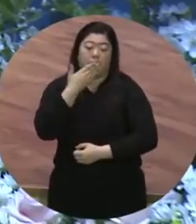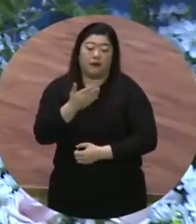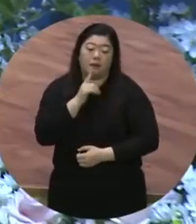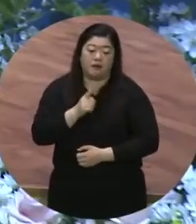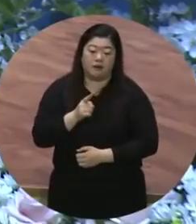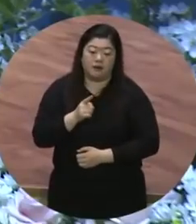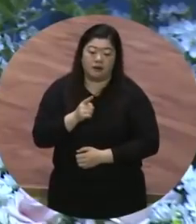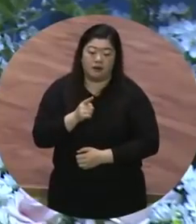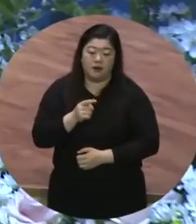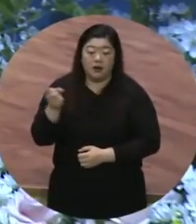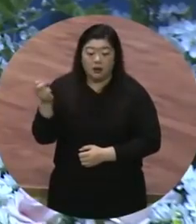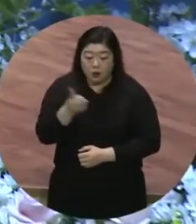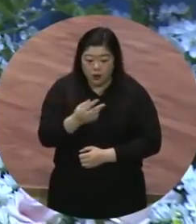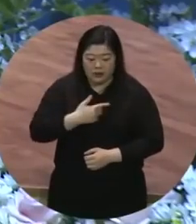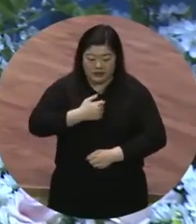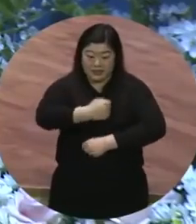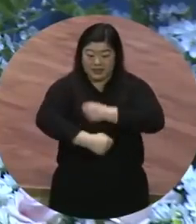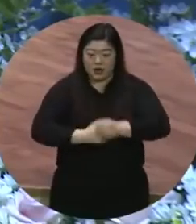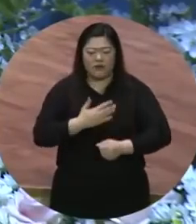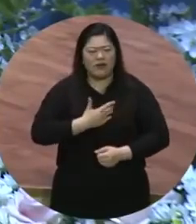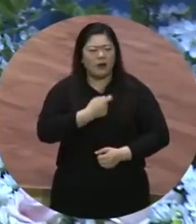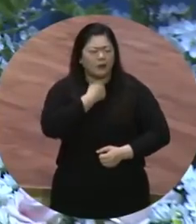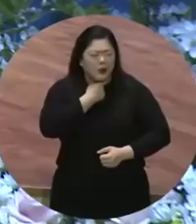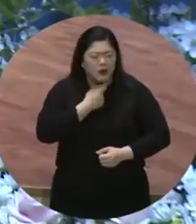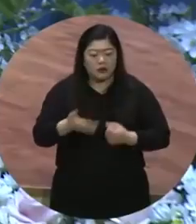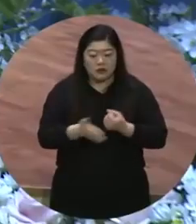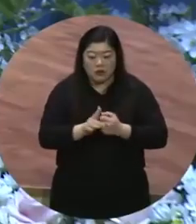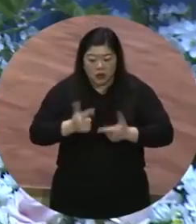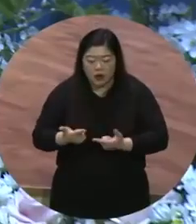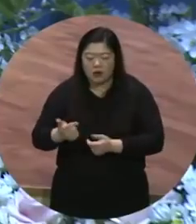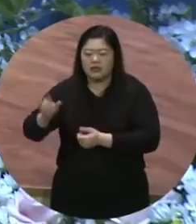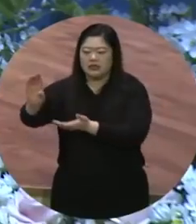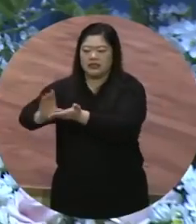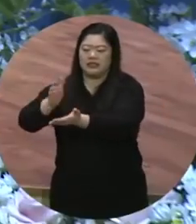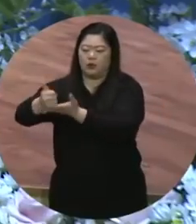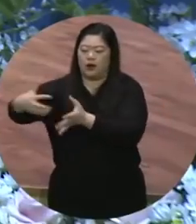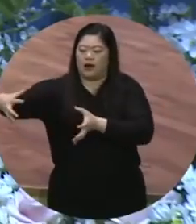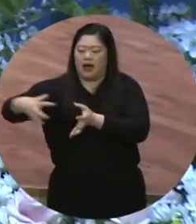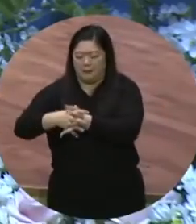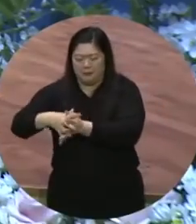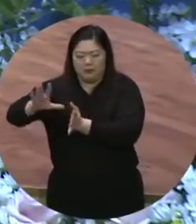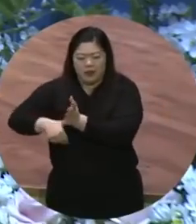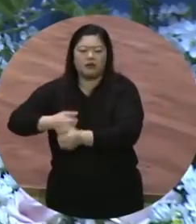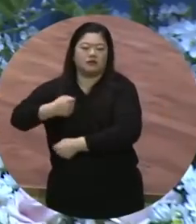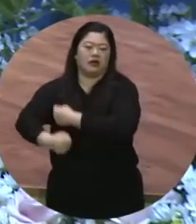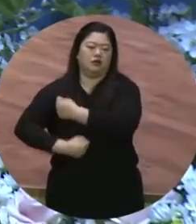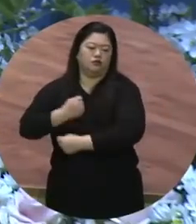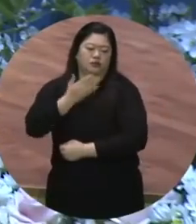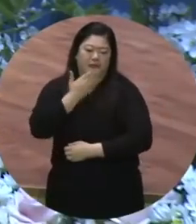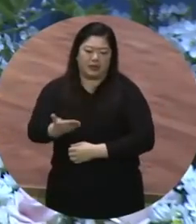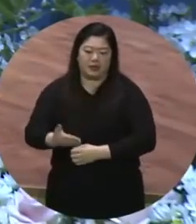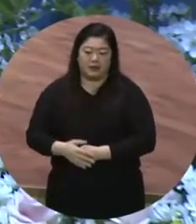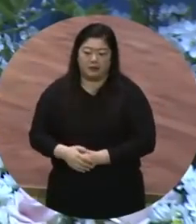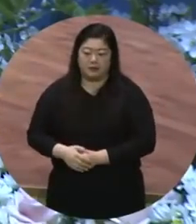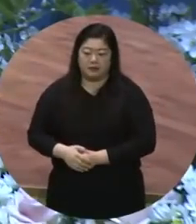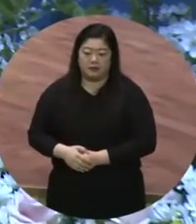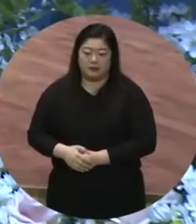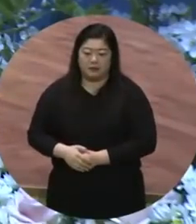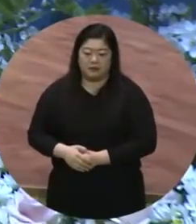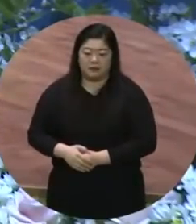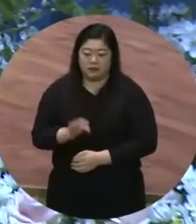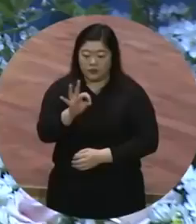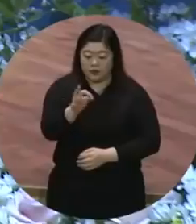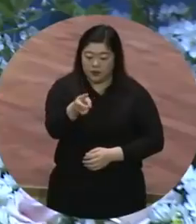예수 그리스도와 연합된 삶을 사는 것이라고 강조하고 있어요. 예수 그리스도와